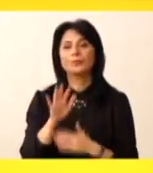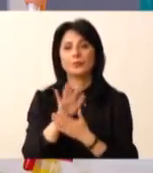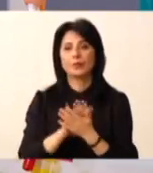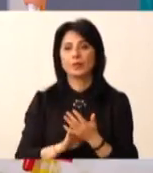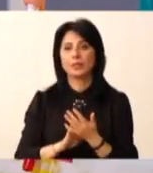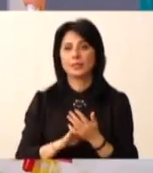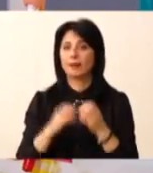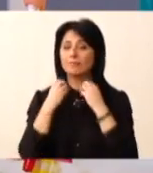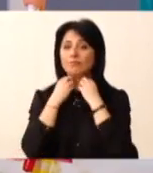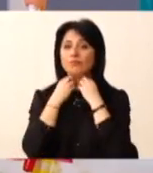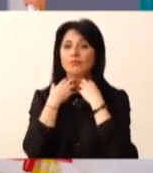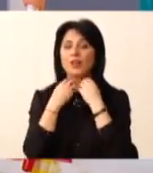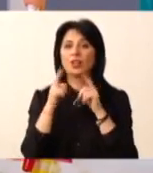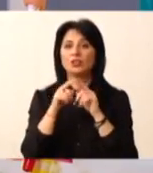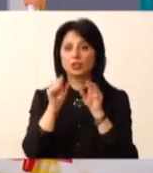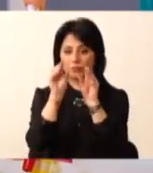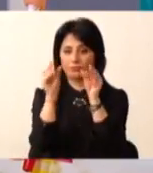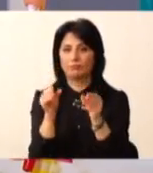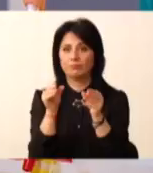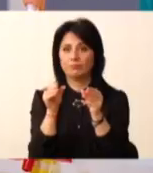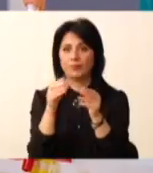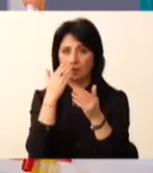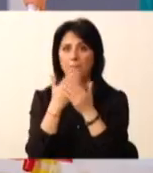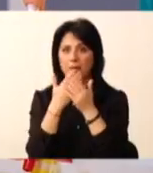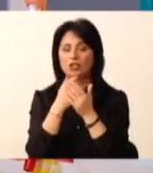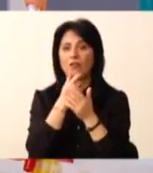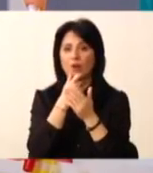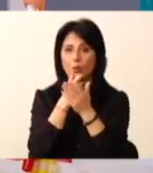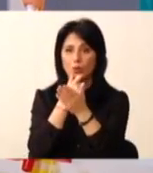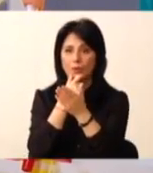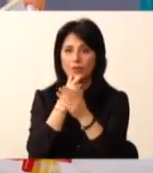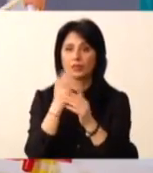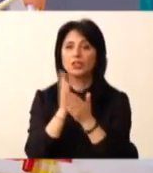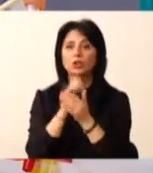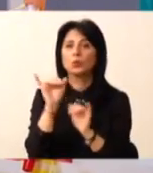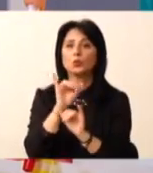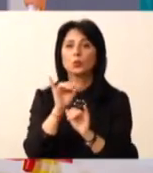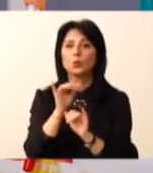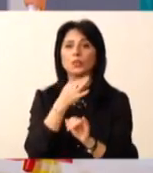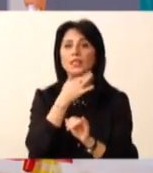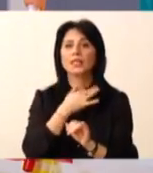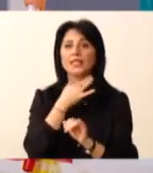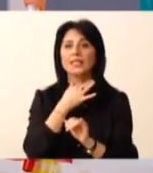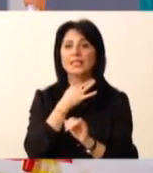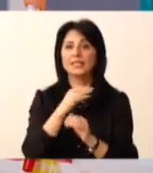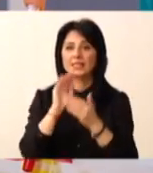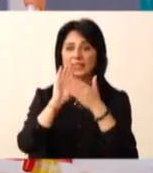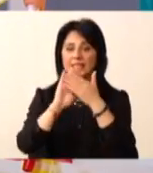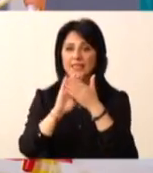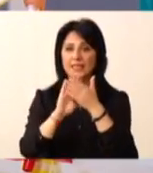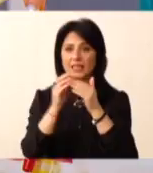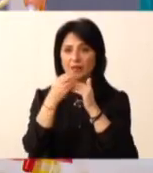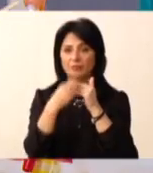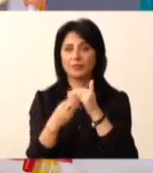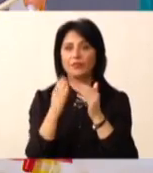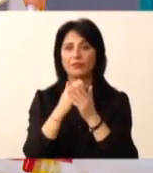გავაგრძელოთ. ფარისებრი ჯირკვალი, როგორც ვაჩვენოთ მაყურებელს, მოთავსებულია კისრის წინა ზედაპირზე.